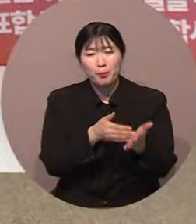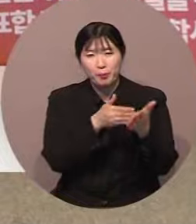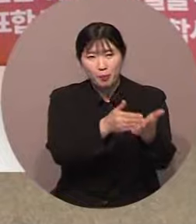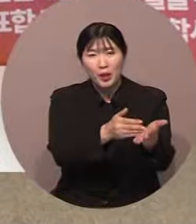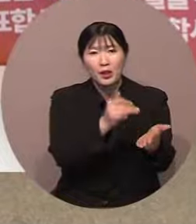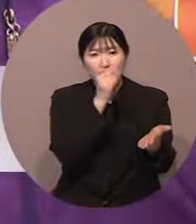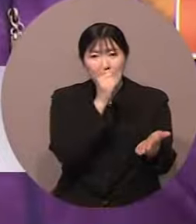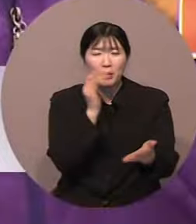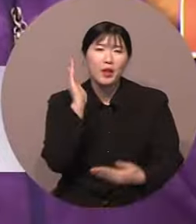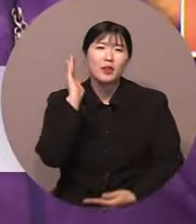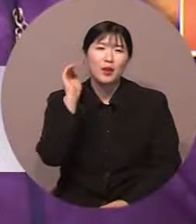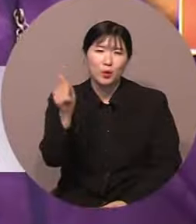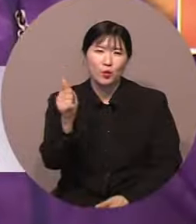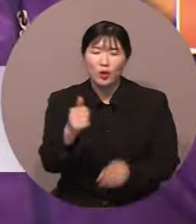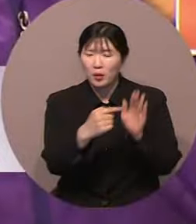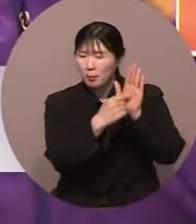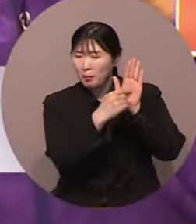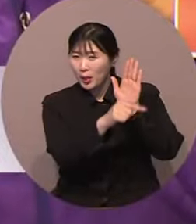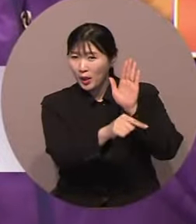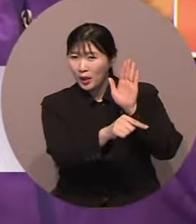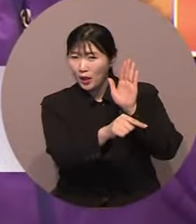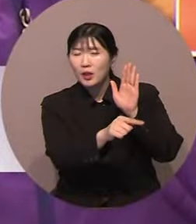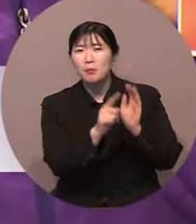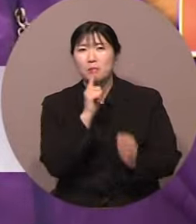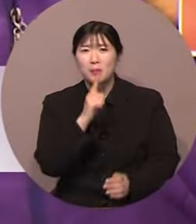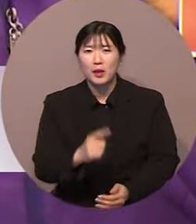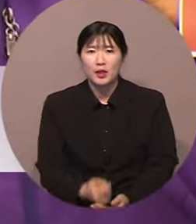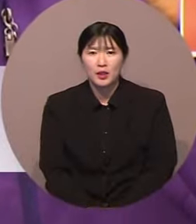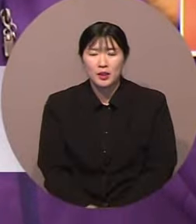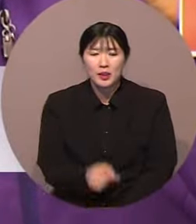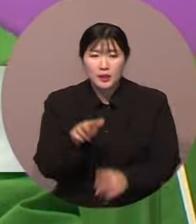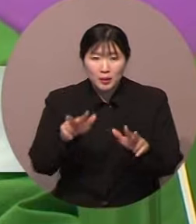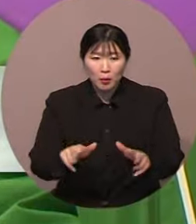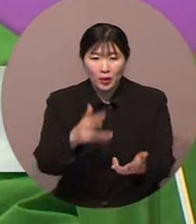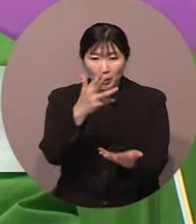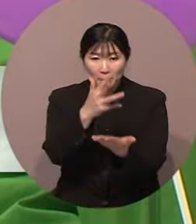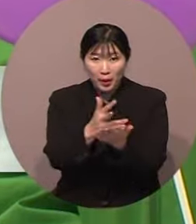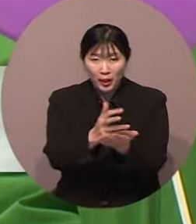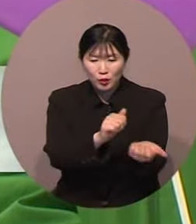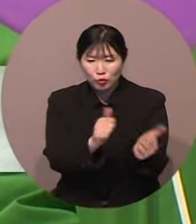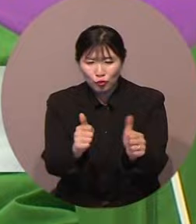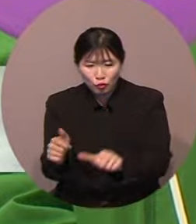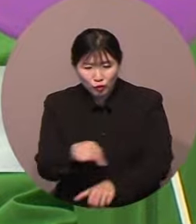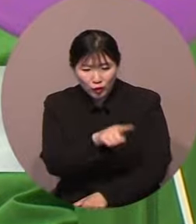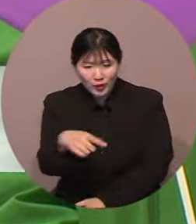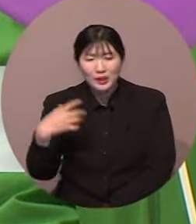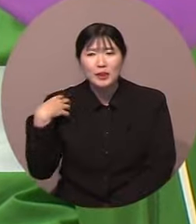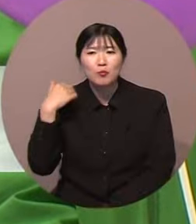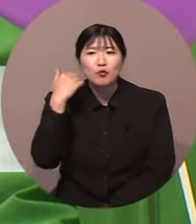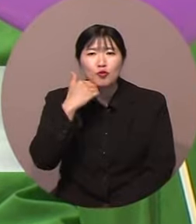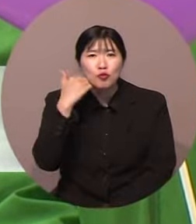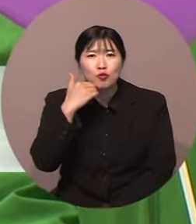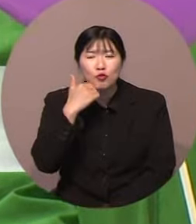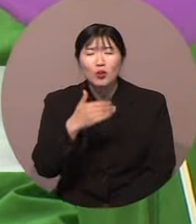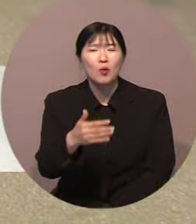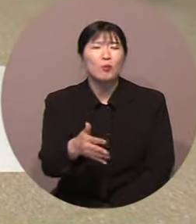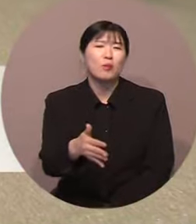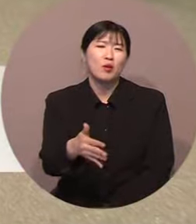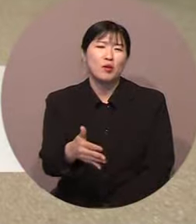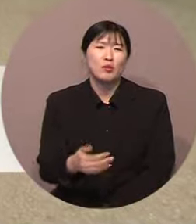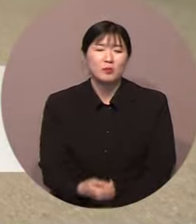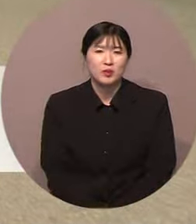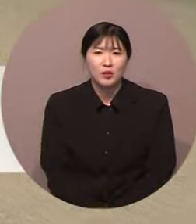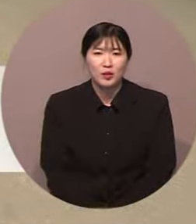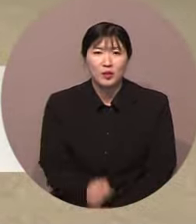윤성열 대통령은 거부권을 답했고 누구도 이번 참사를 책임지지 않았다고 꼬집었습니다